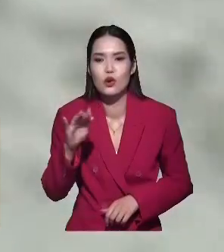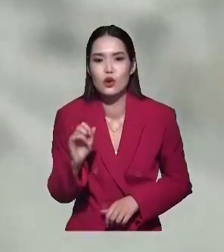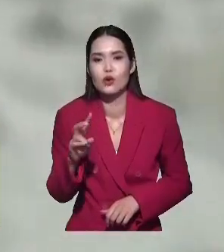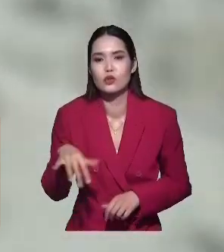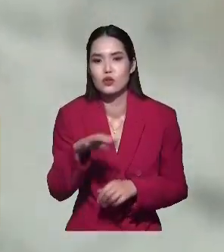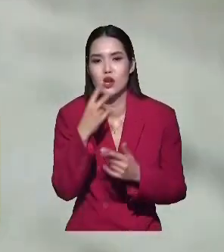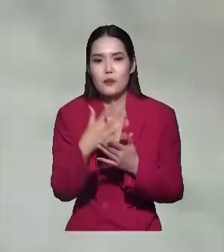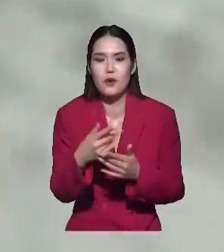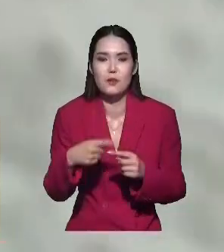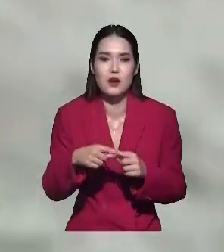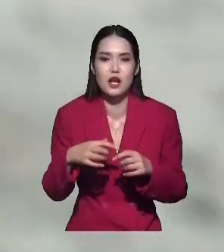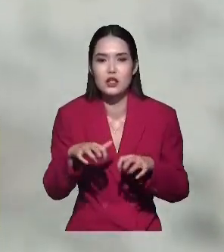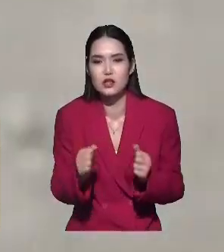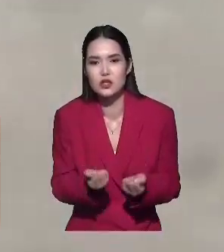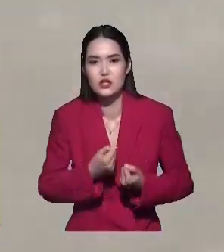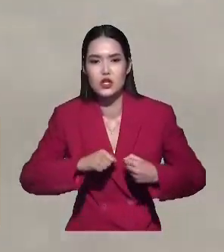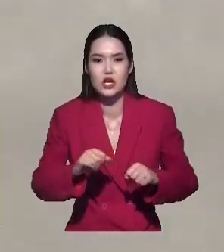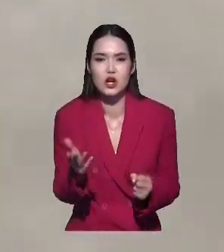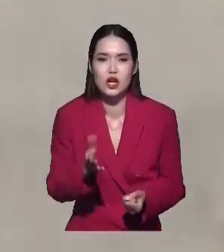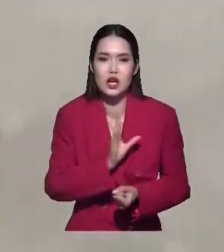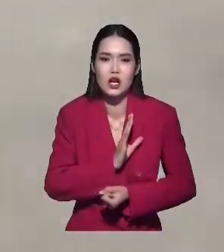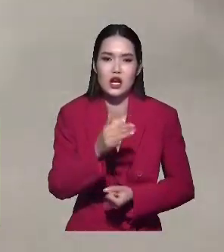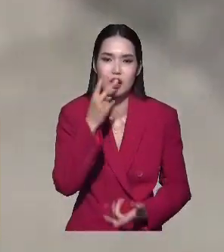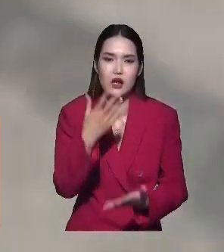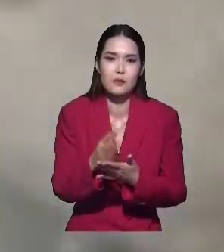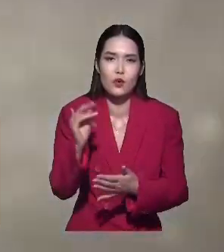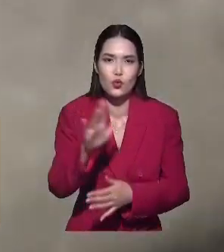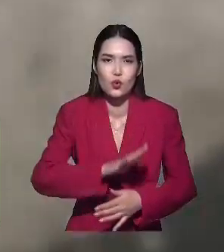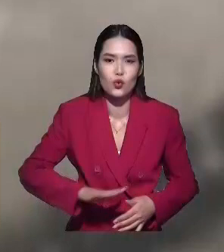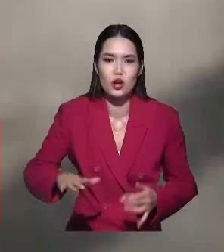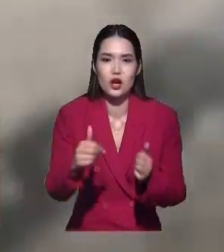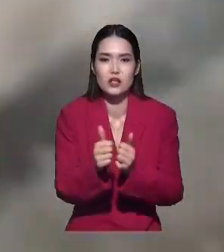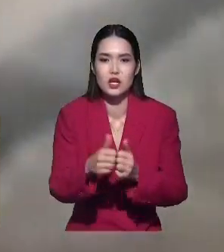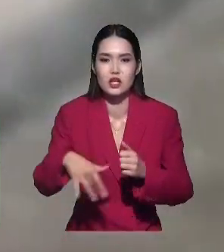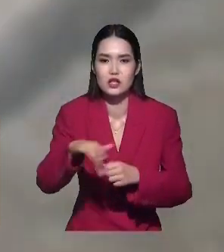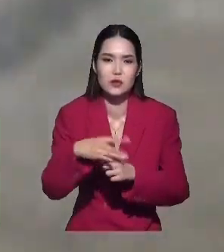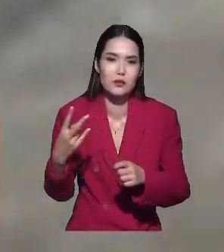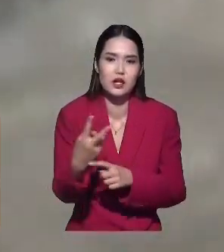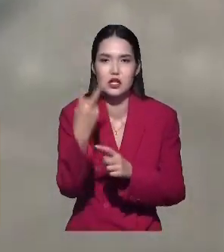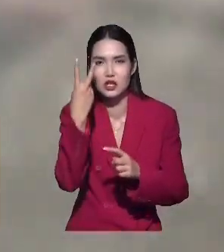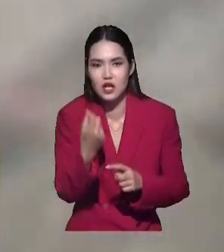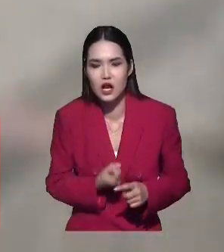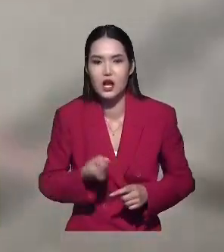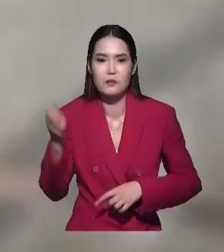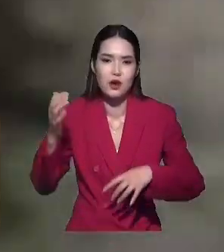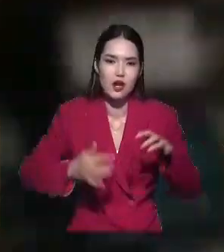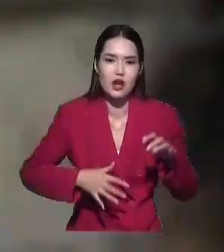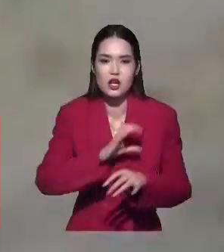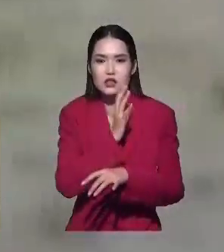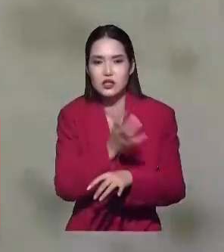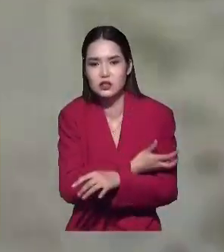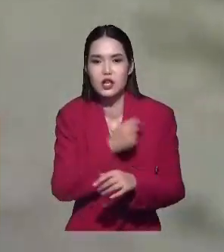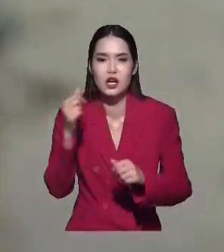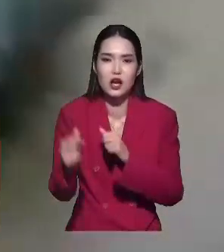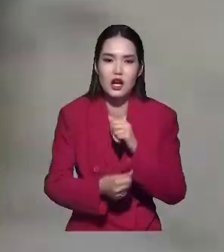максимальной скорости. В 22 районах Гуйчжоу, что находится на юго-западе соседней страны, два дня подряд непрерывно шел град. По данным провинциального